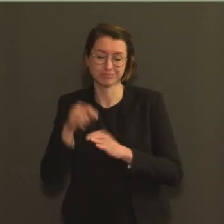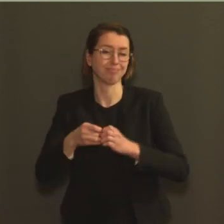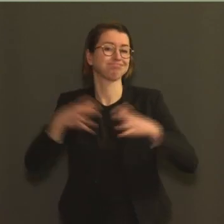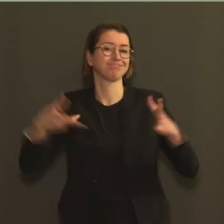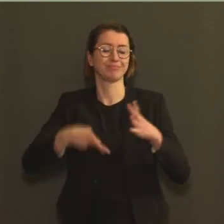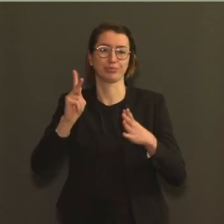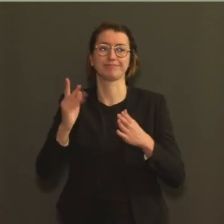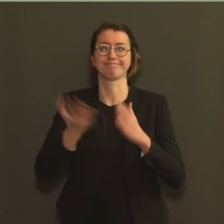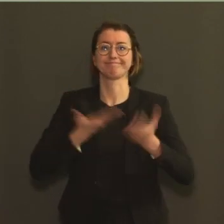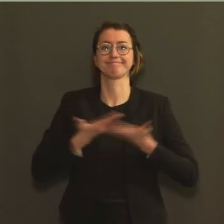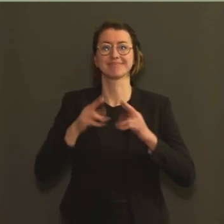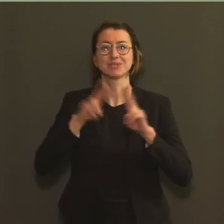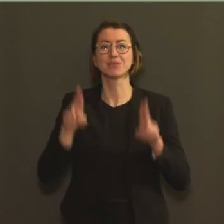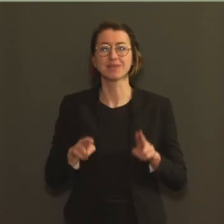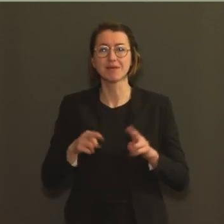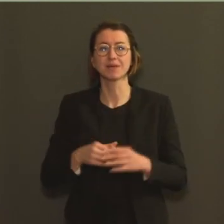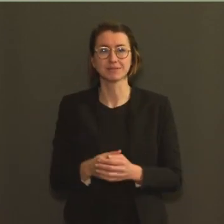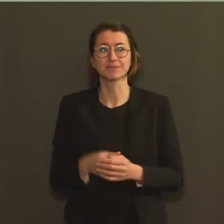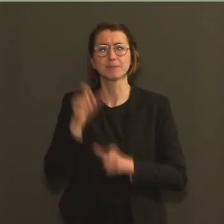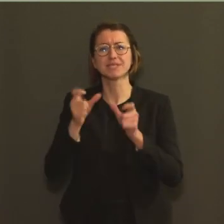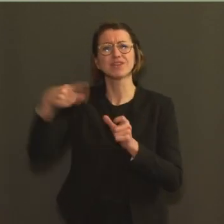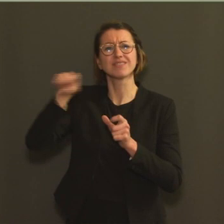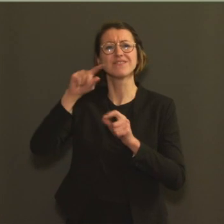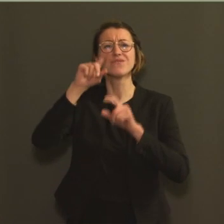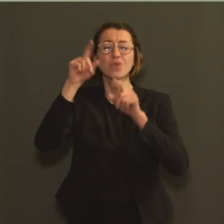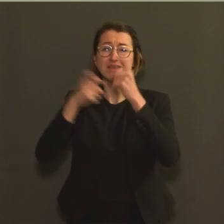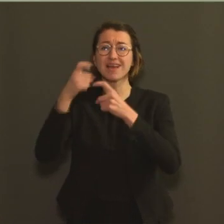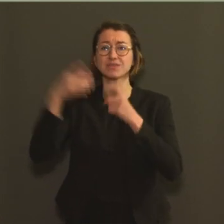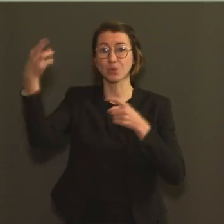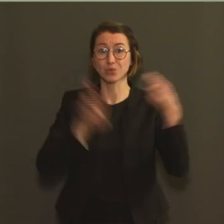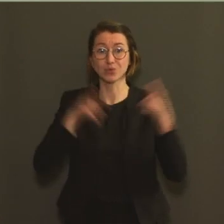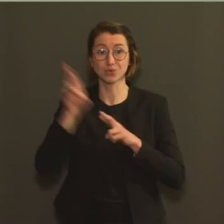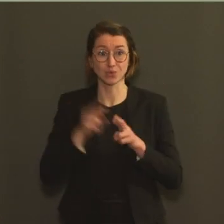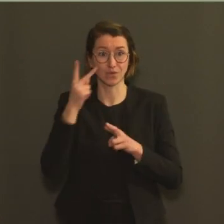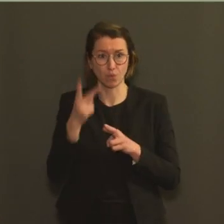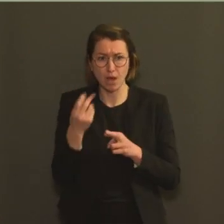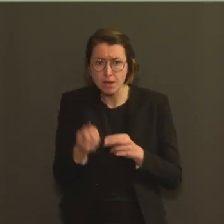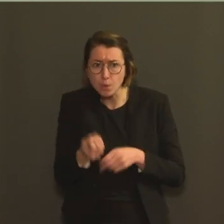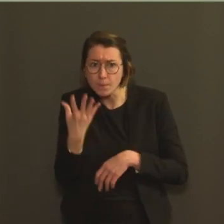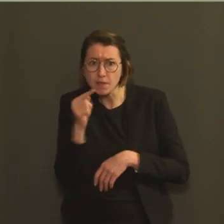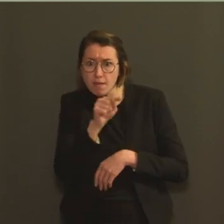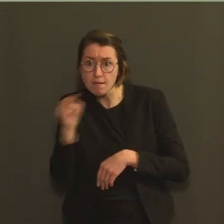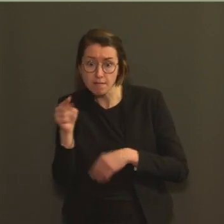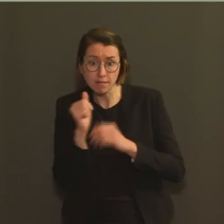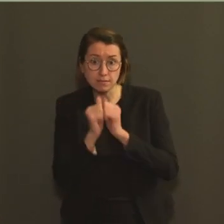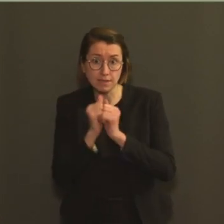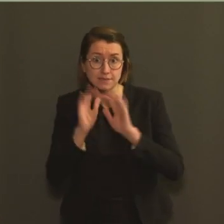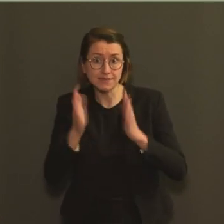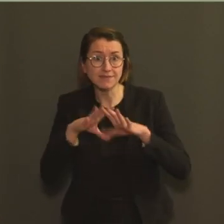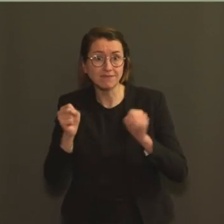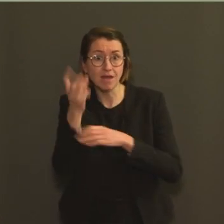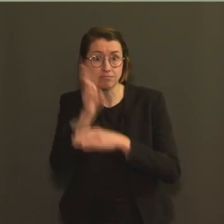tests effectués chez les voyageurs prennent. Si on s'intéresse au total des nouvelles contaminations, 5%